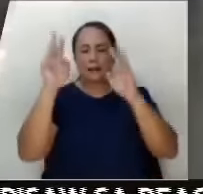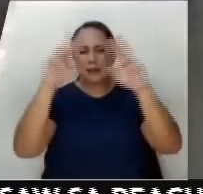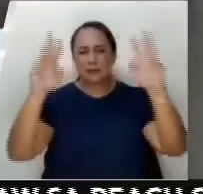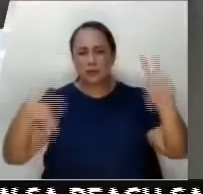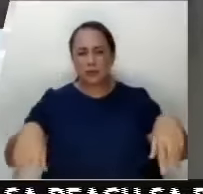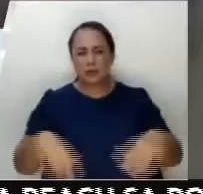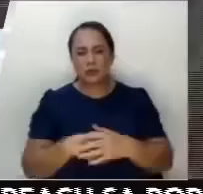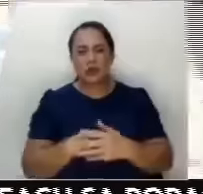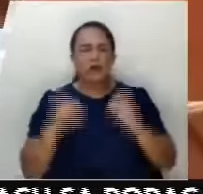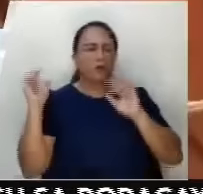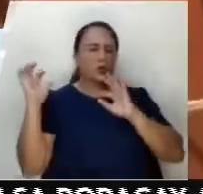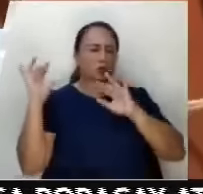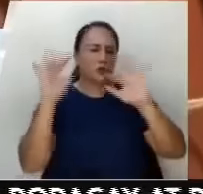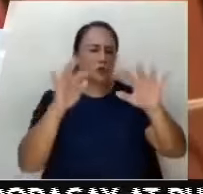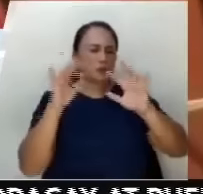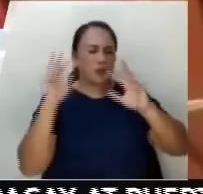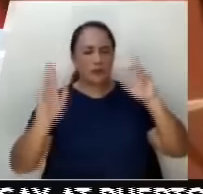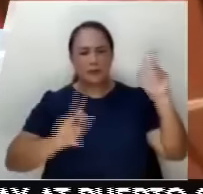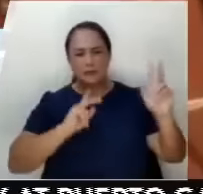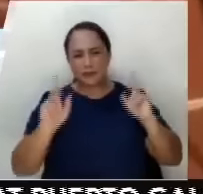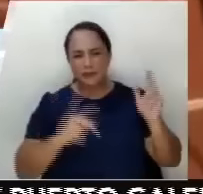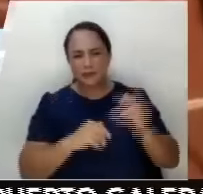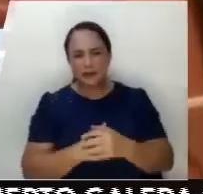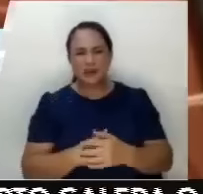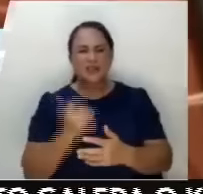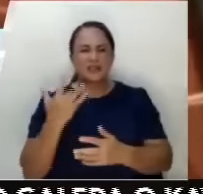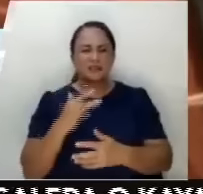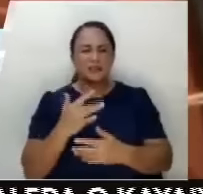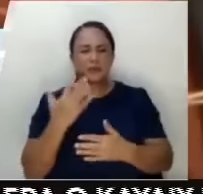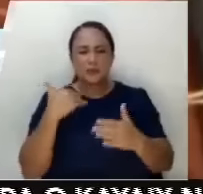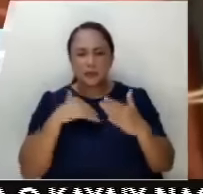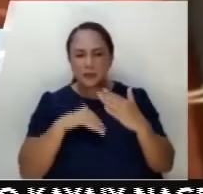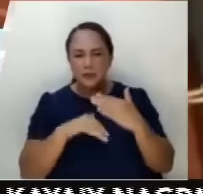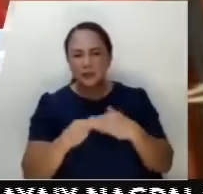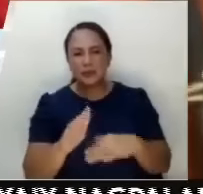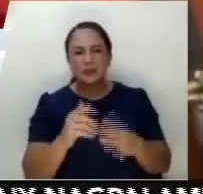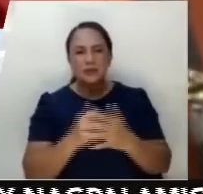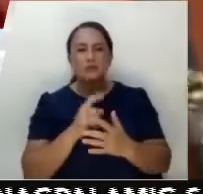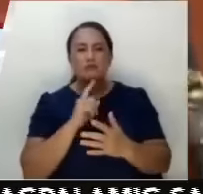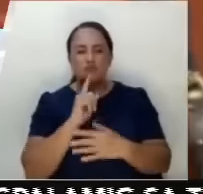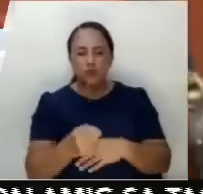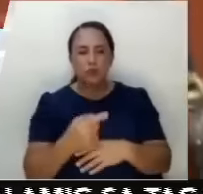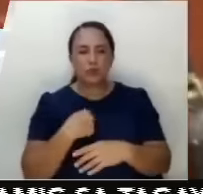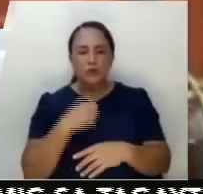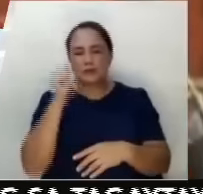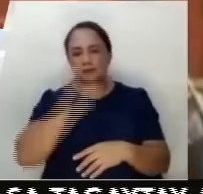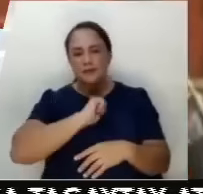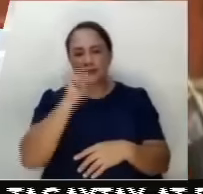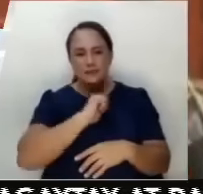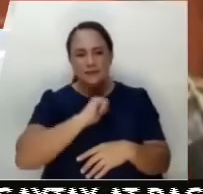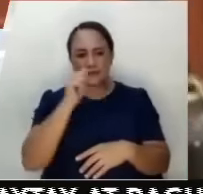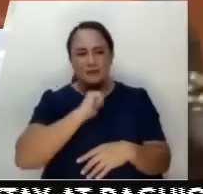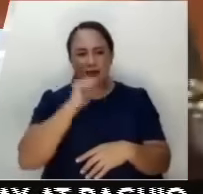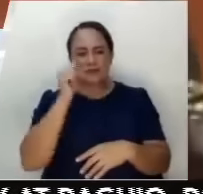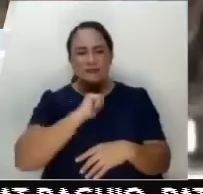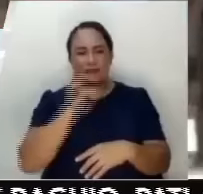ng mga turista. Para ho makapasok sa loob ng talagang magtsatsaga kami sa ano. Pumila.